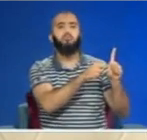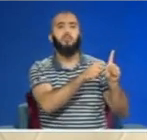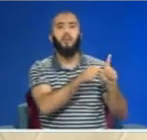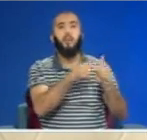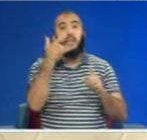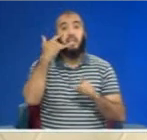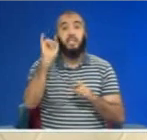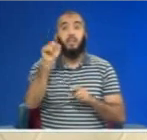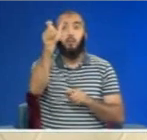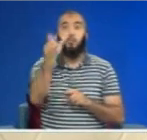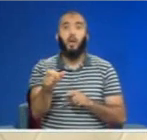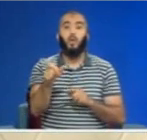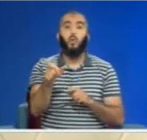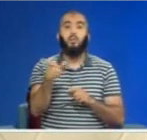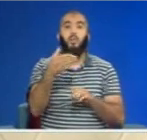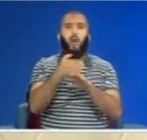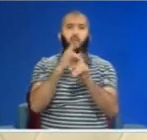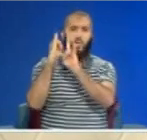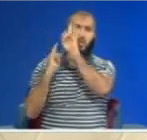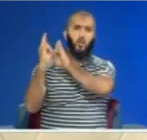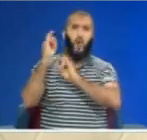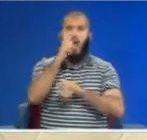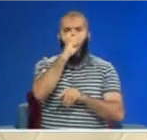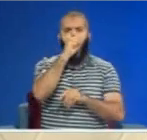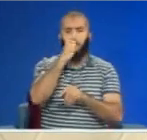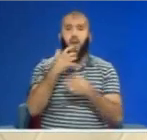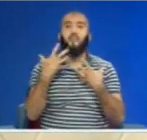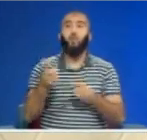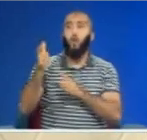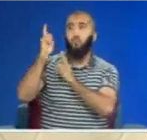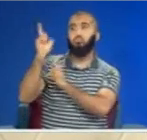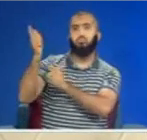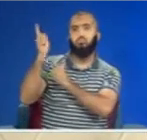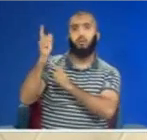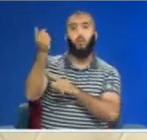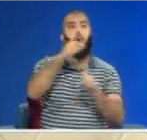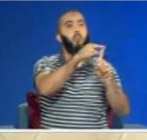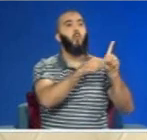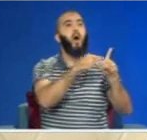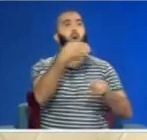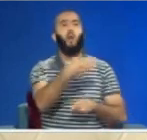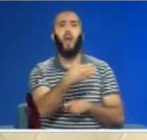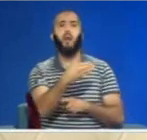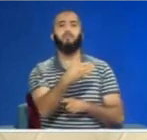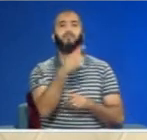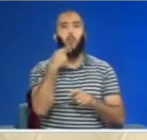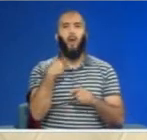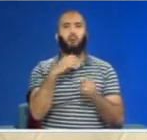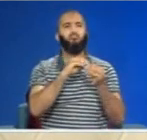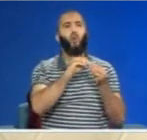رغبة في الغزو وفي السطو وفي الاعتداء يؤخر، وهم في أشهر الحرم، يقول هذا الشهر